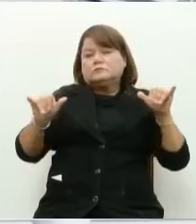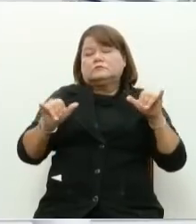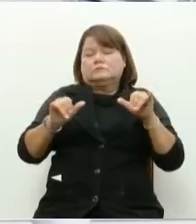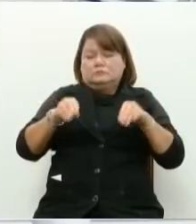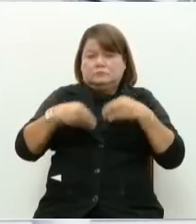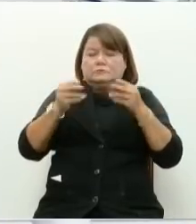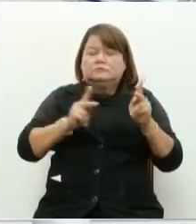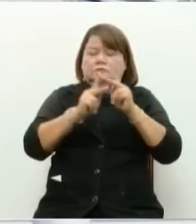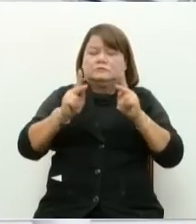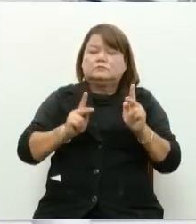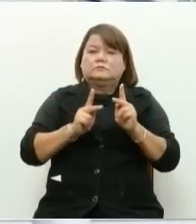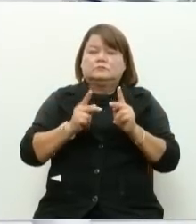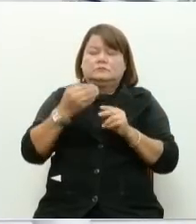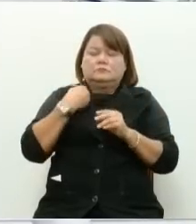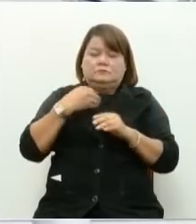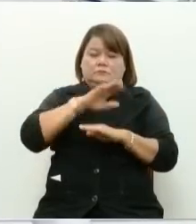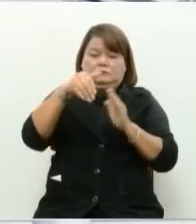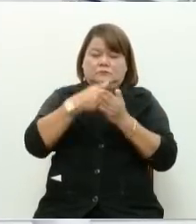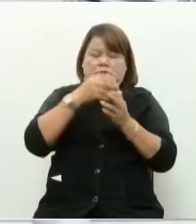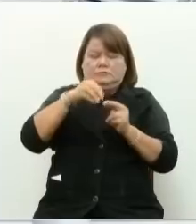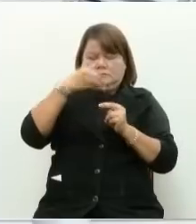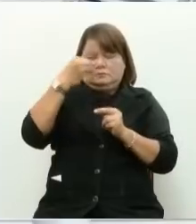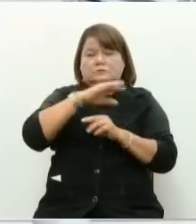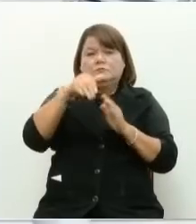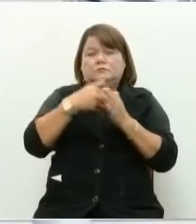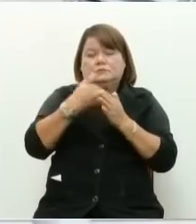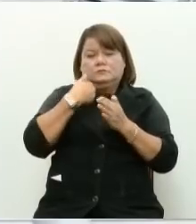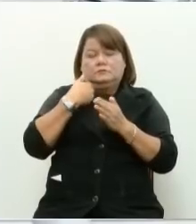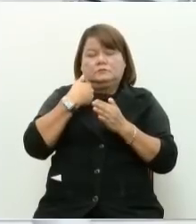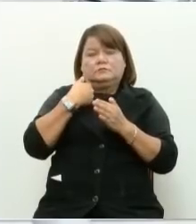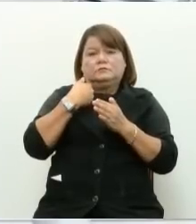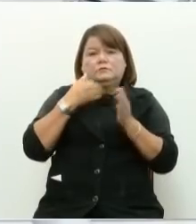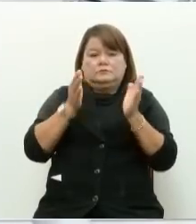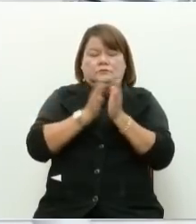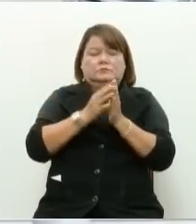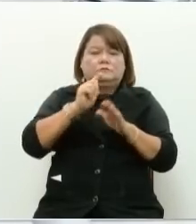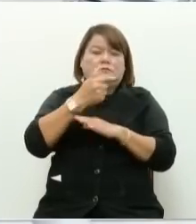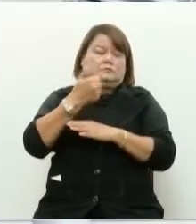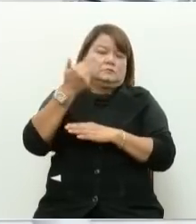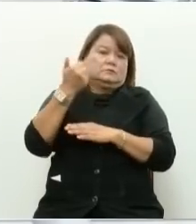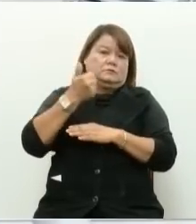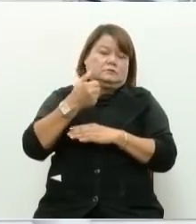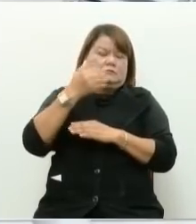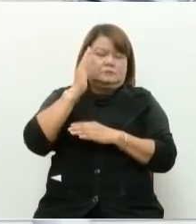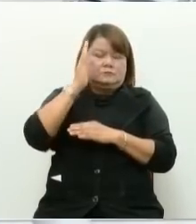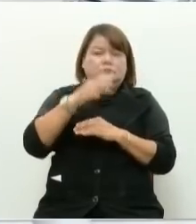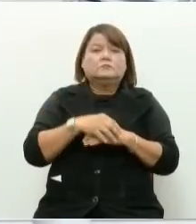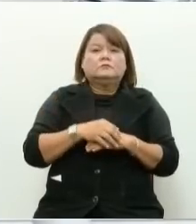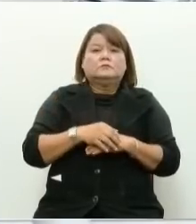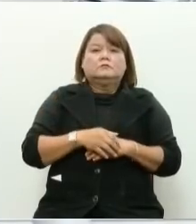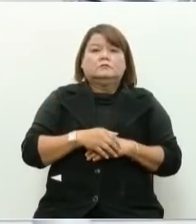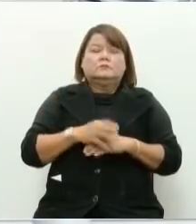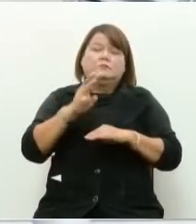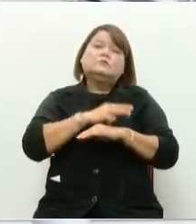ครับให้กับนักเรียนของพวกเราในเชิงพื้นที่และร่วมมือกับหน่วยงานอื่นในโอกาสต่อไปครับ